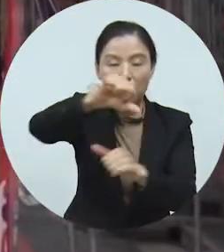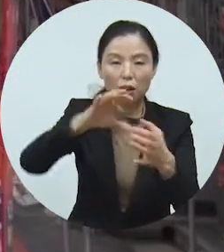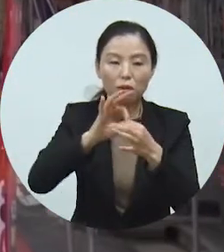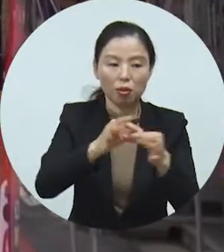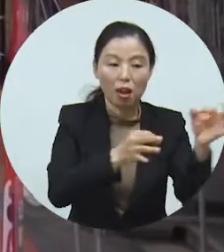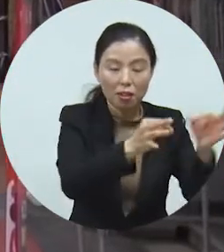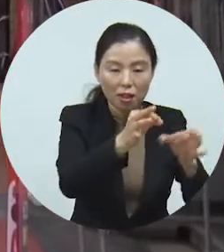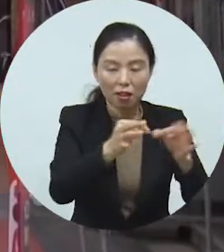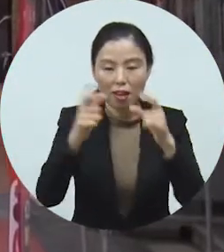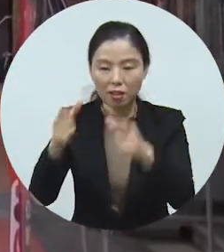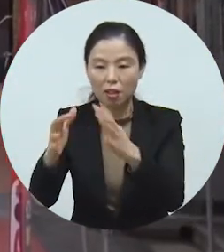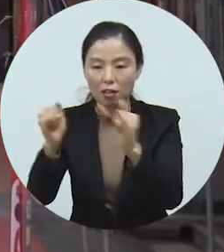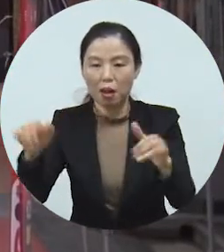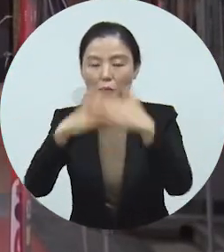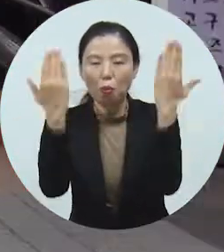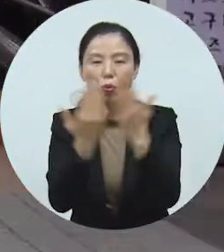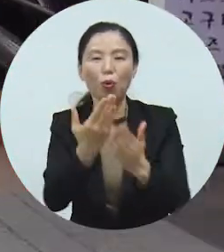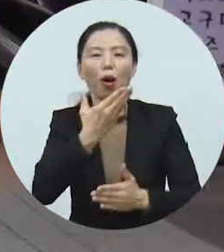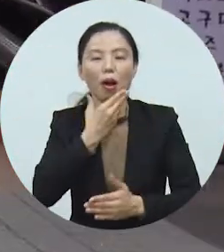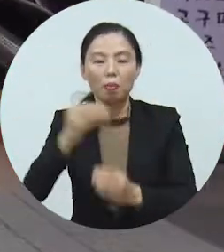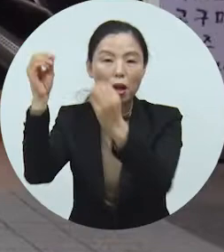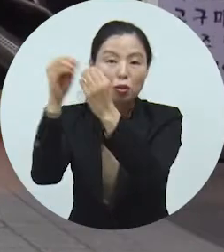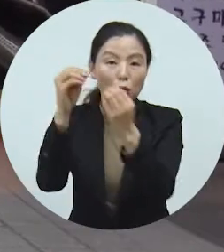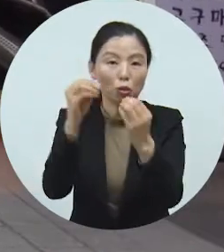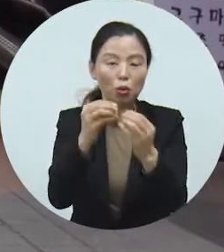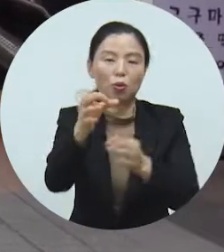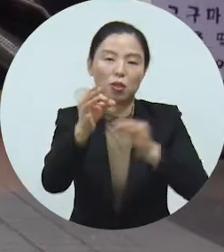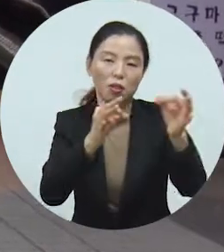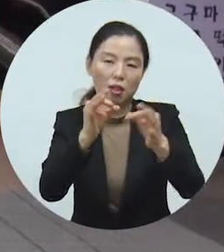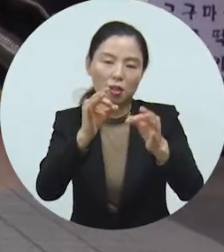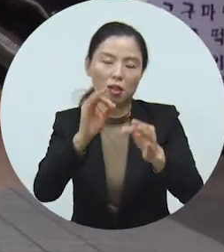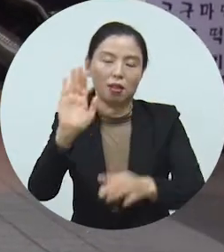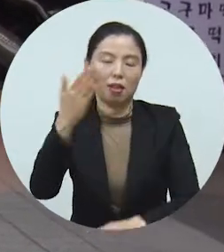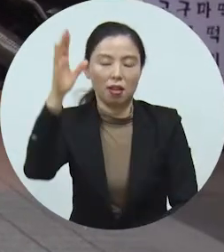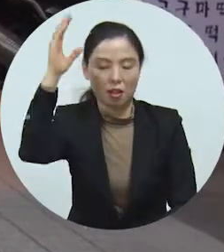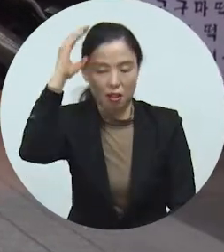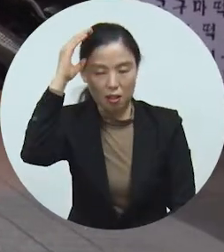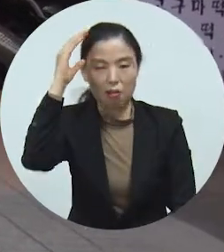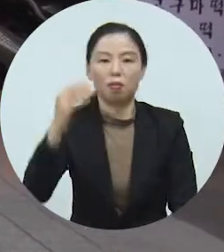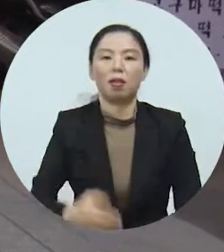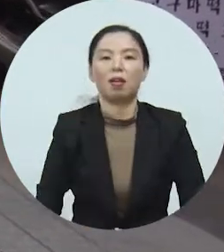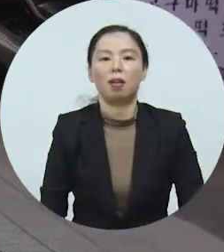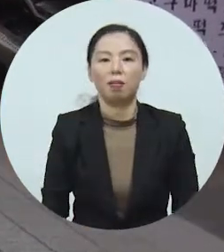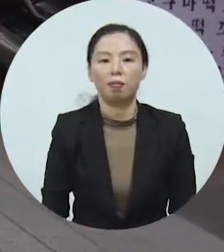환경을 통해 상인과 주민 모두가 행복한 전통시장이 되기를 기대합니다.